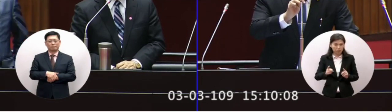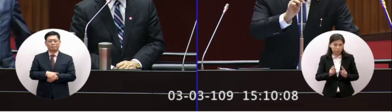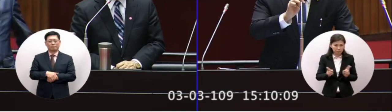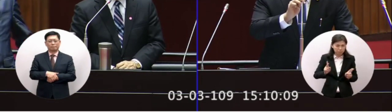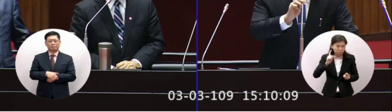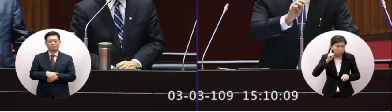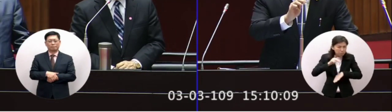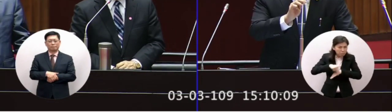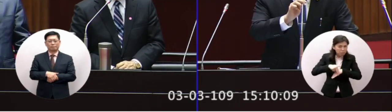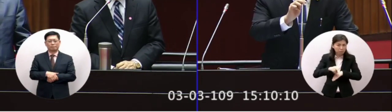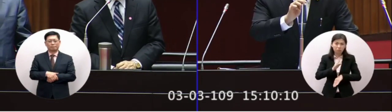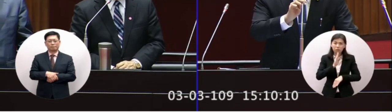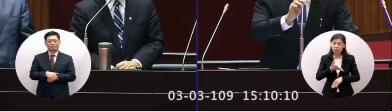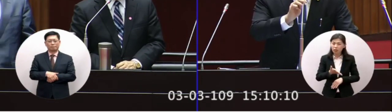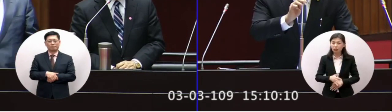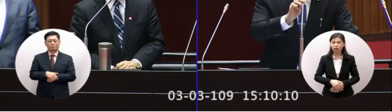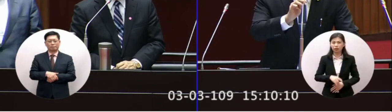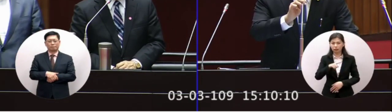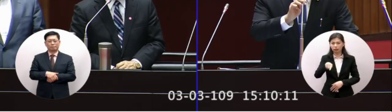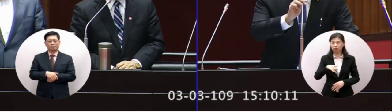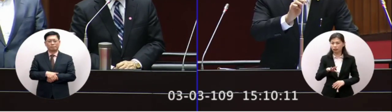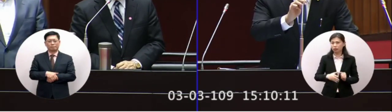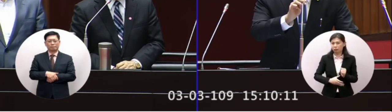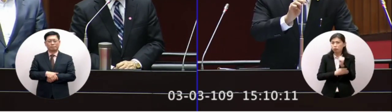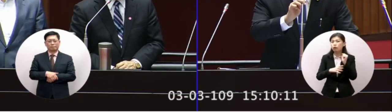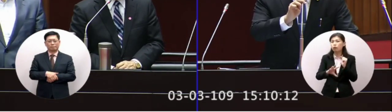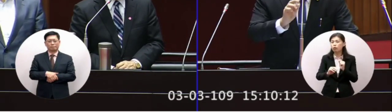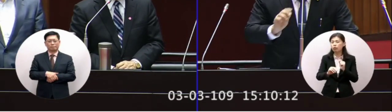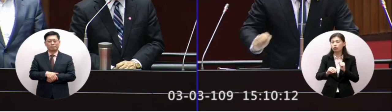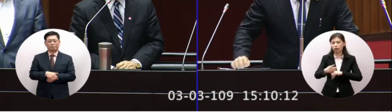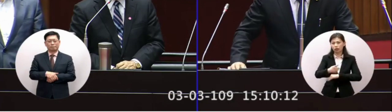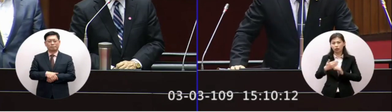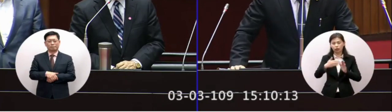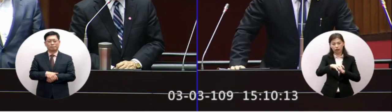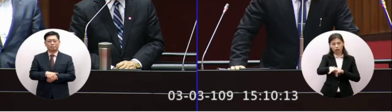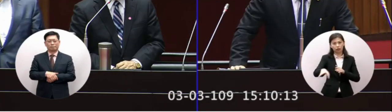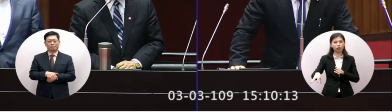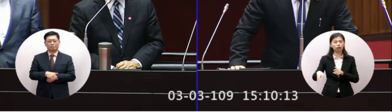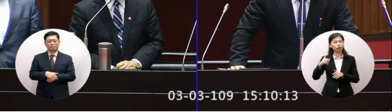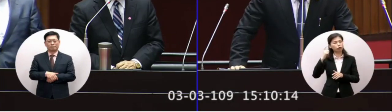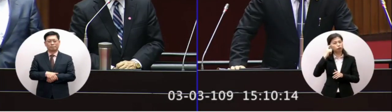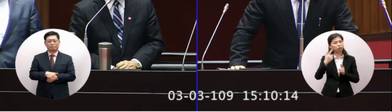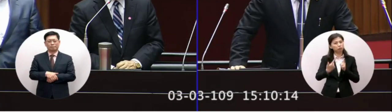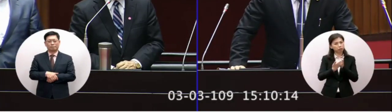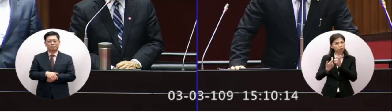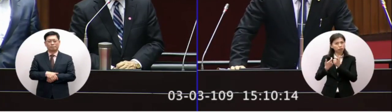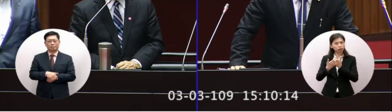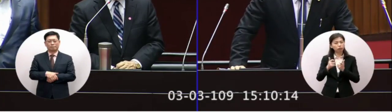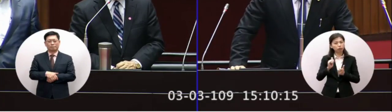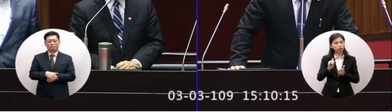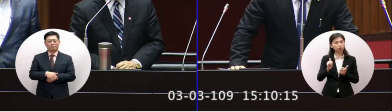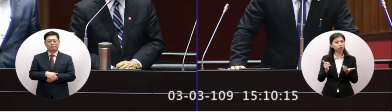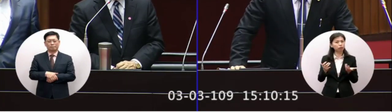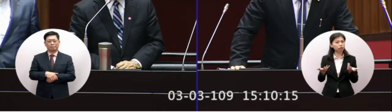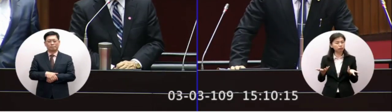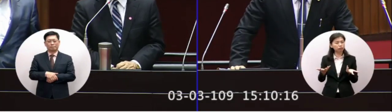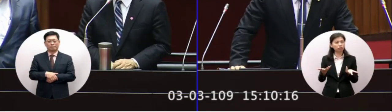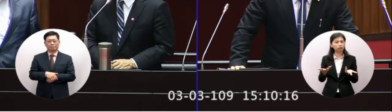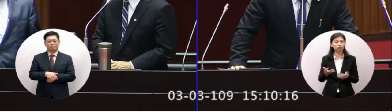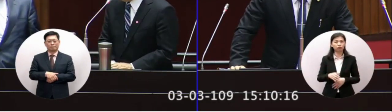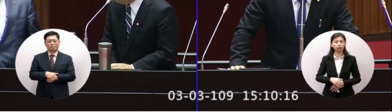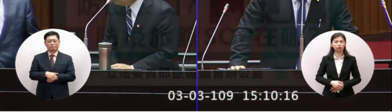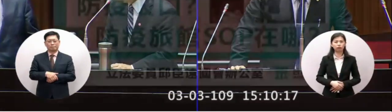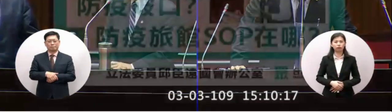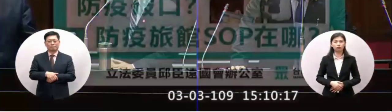一环，你本人支不支持目前有哪几个县市配合中央的防疫政策有设置这个防疫旅馆来协助相